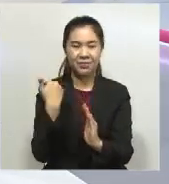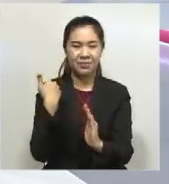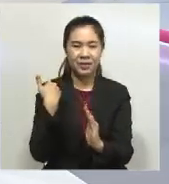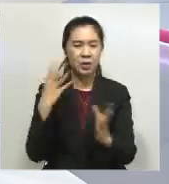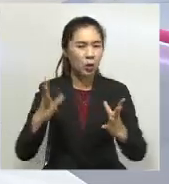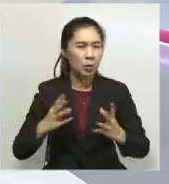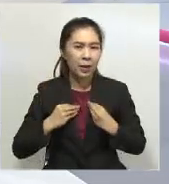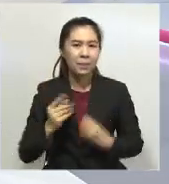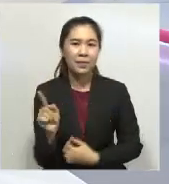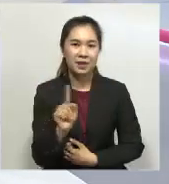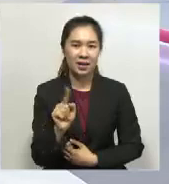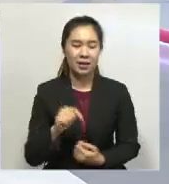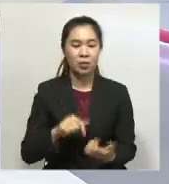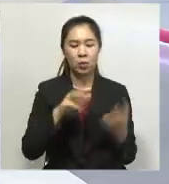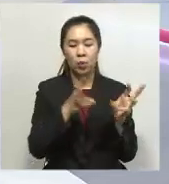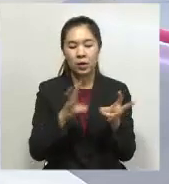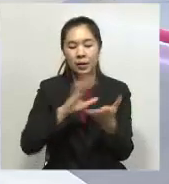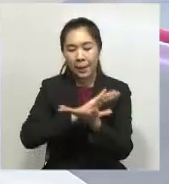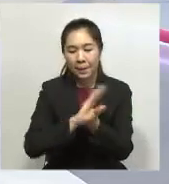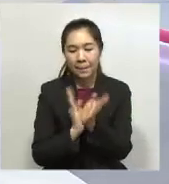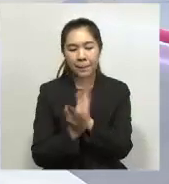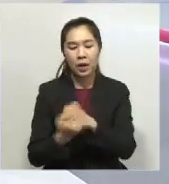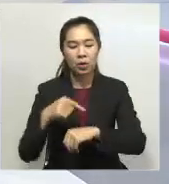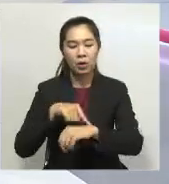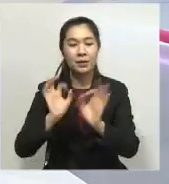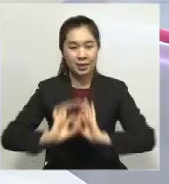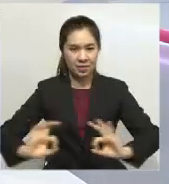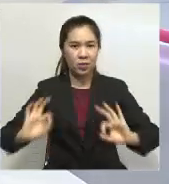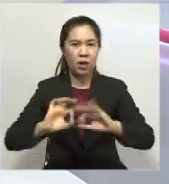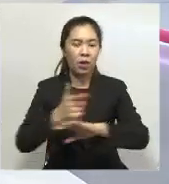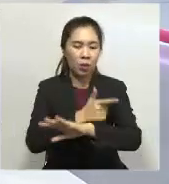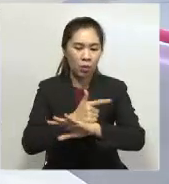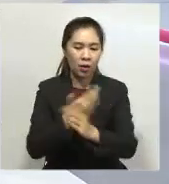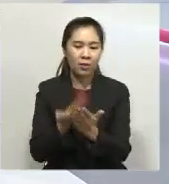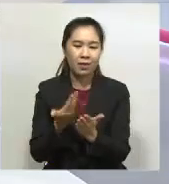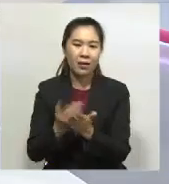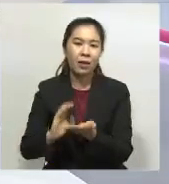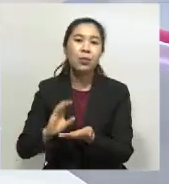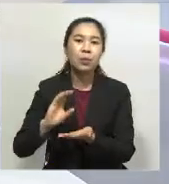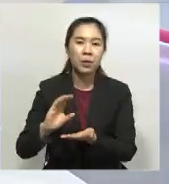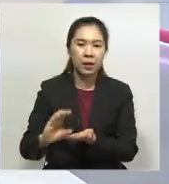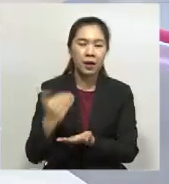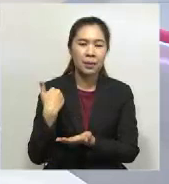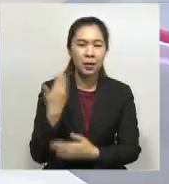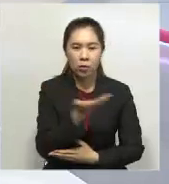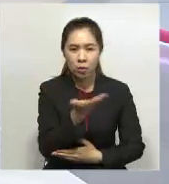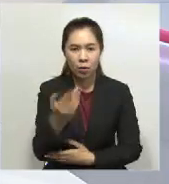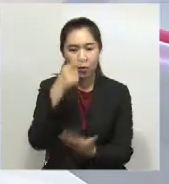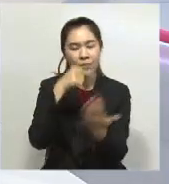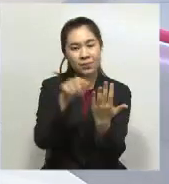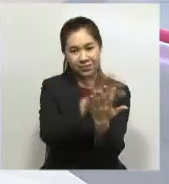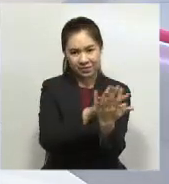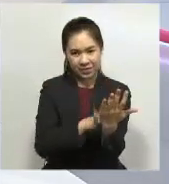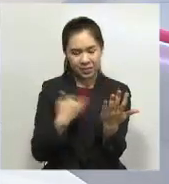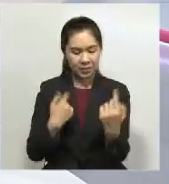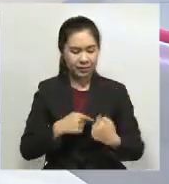โดยท่านยอมรับด้วยนะคะว่าการเปลี่ยนแปลงนั้นต้องใช้เวลาค่ะโดยเฉพาะเรื่องของการเบิกจ่ายงบประมาณแล้วก็ขอให้คนไทยทั้งประเทศนะ